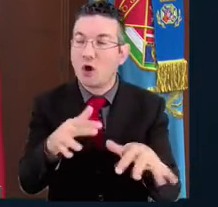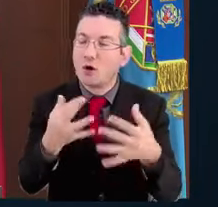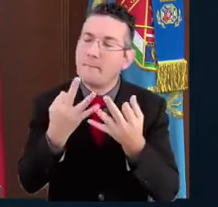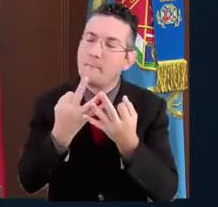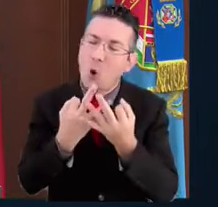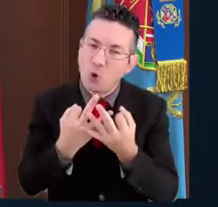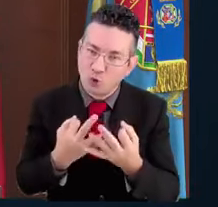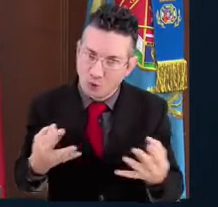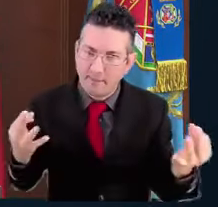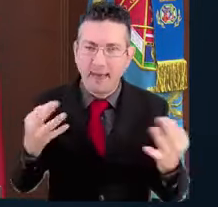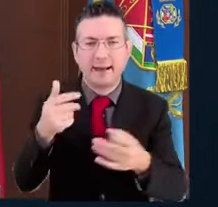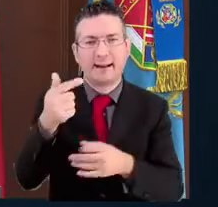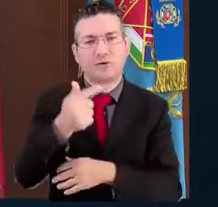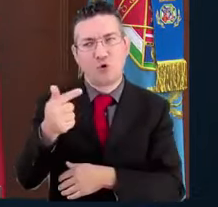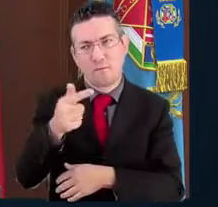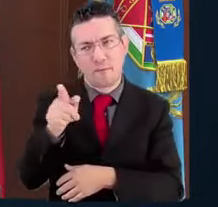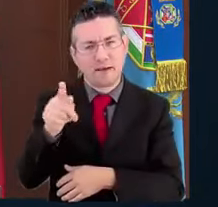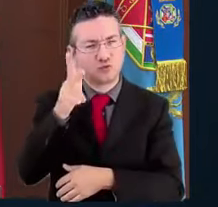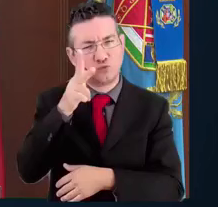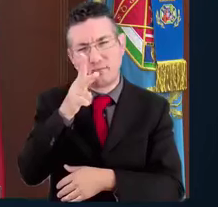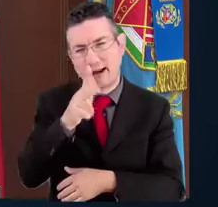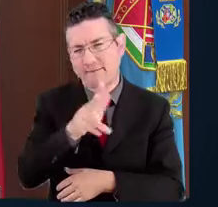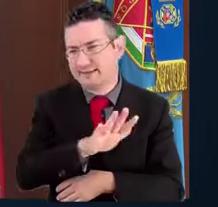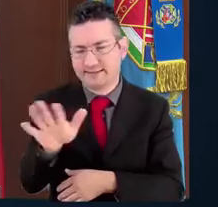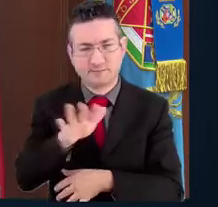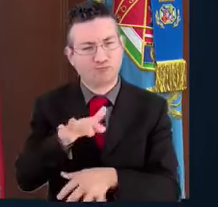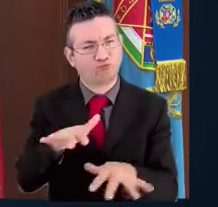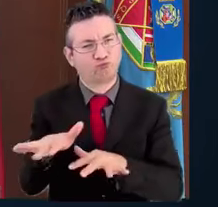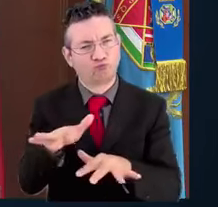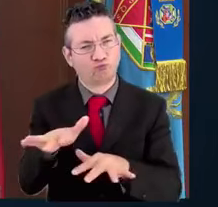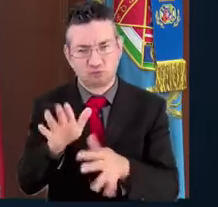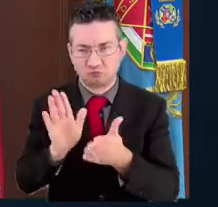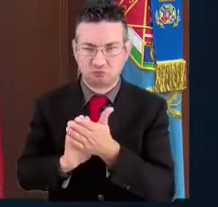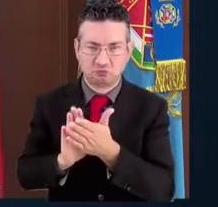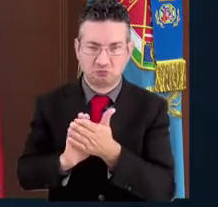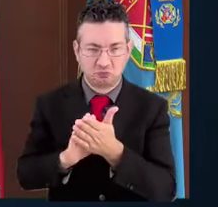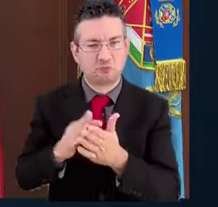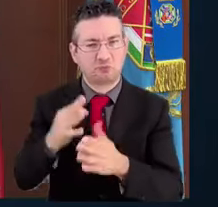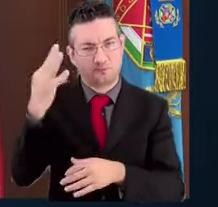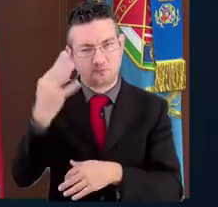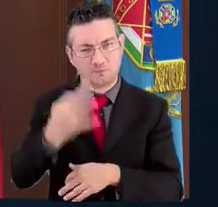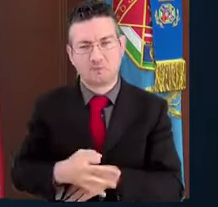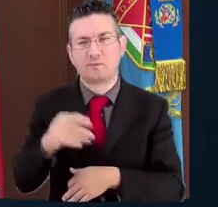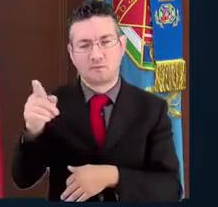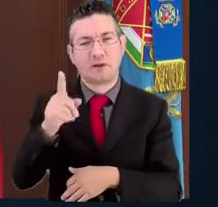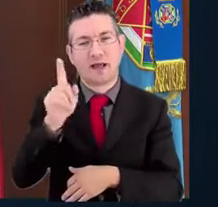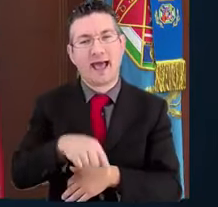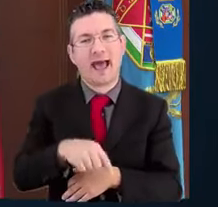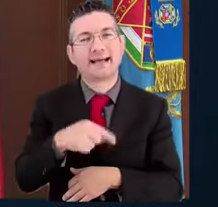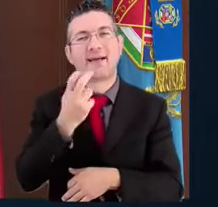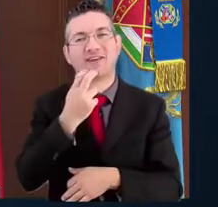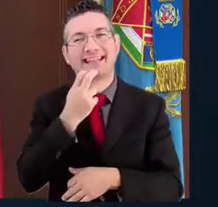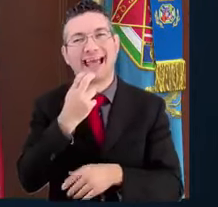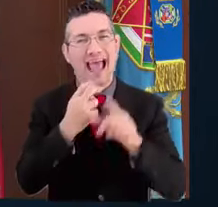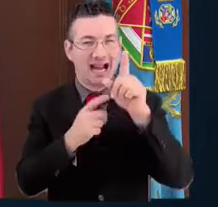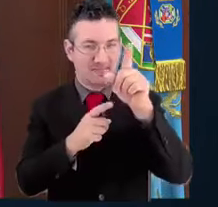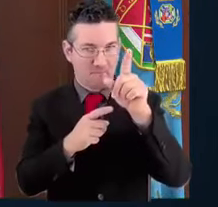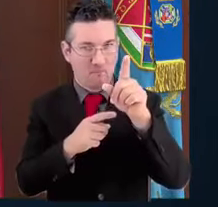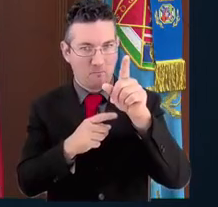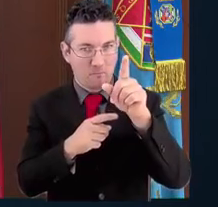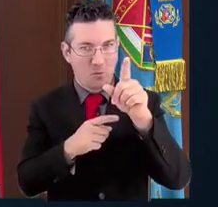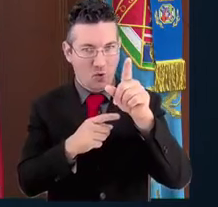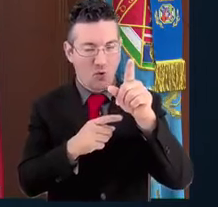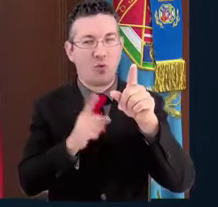tu sei stato bravissimo in quest'operazione e sono certo che chiudere anche su reti viterbo come già anticipato perché è importante